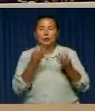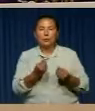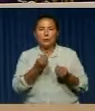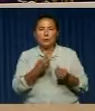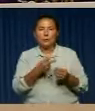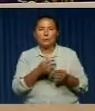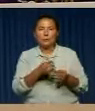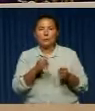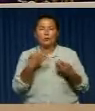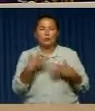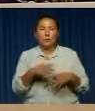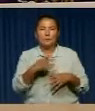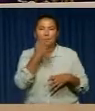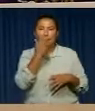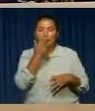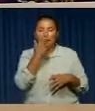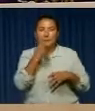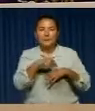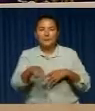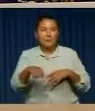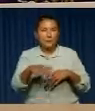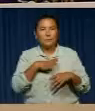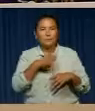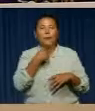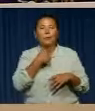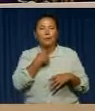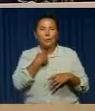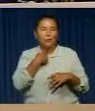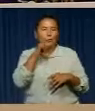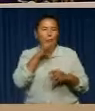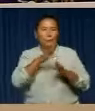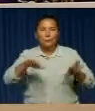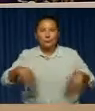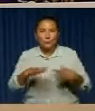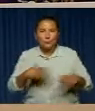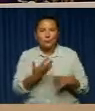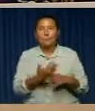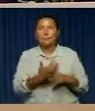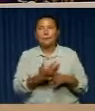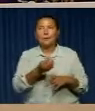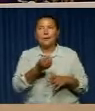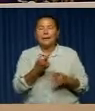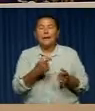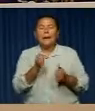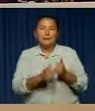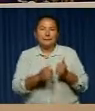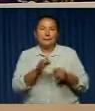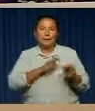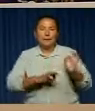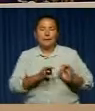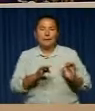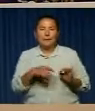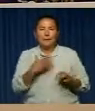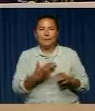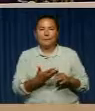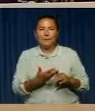бастайды. Аузымыз, мұрнымыз сез іс білмей бастайды, жөтел қосылады, қызу қосылады, әлсіздік пайда болады. Ол біріншіден